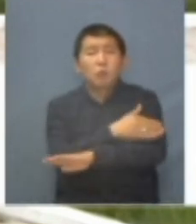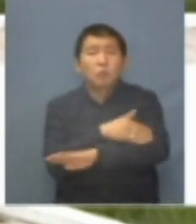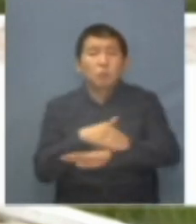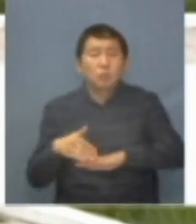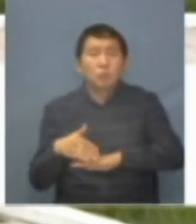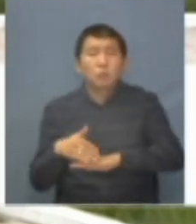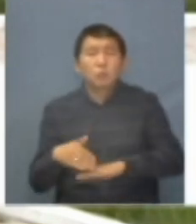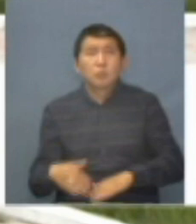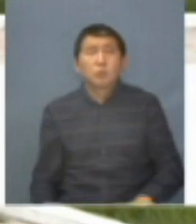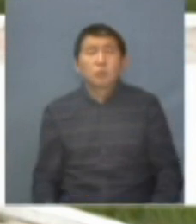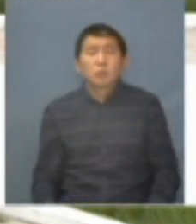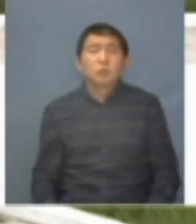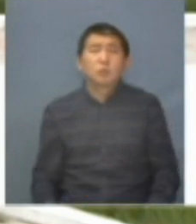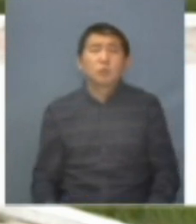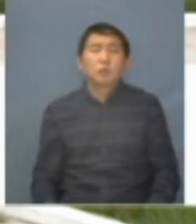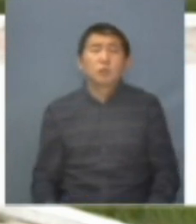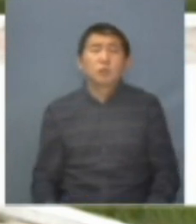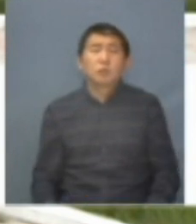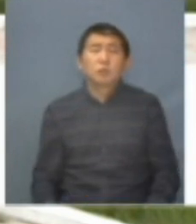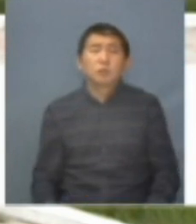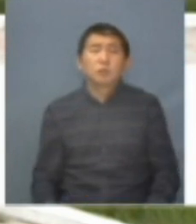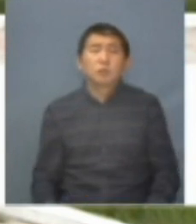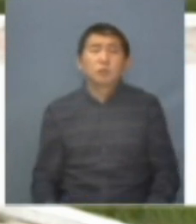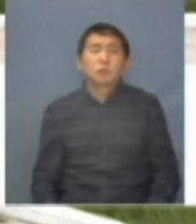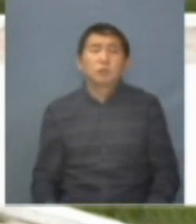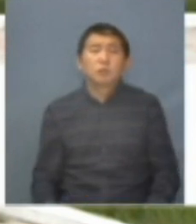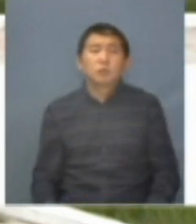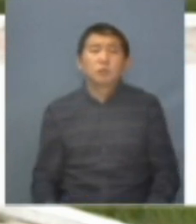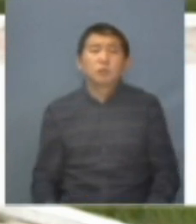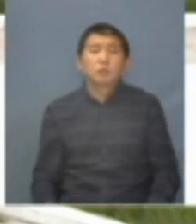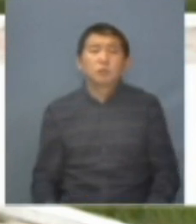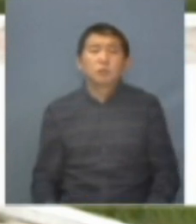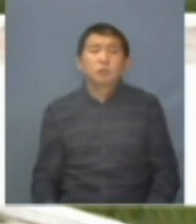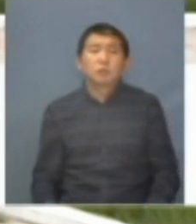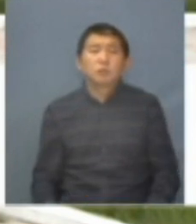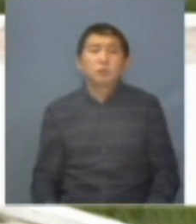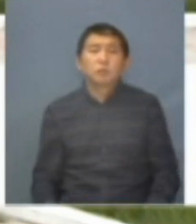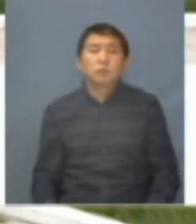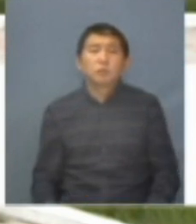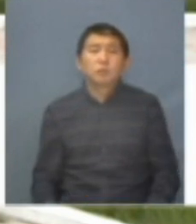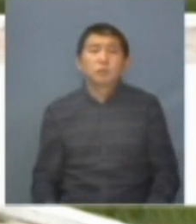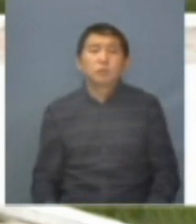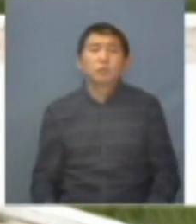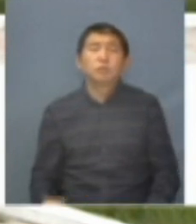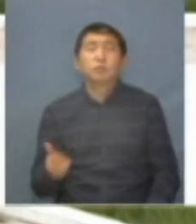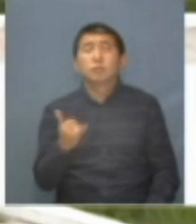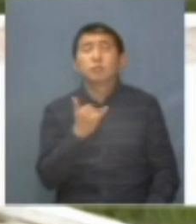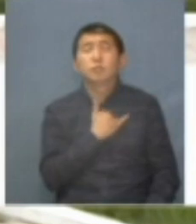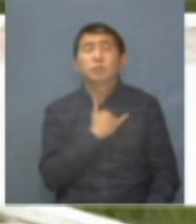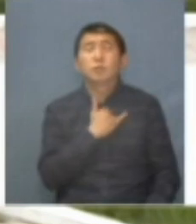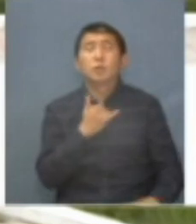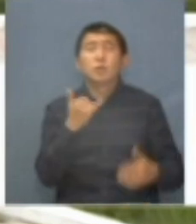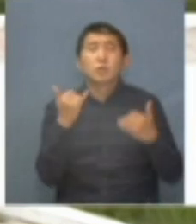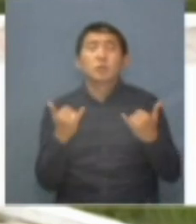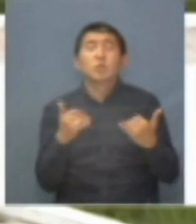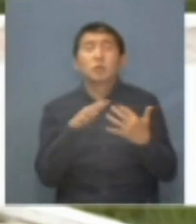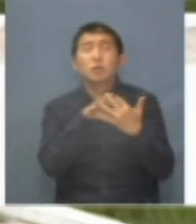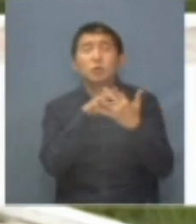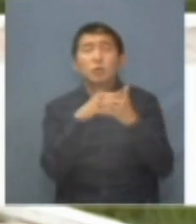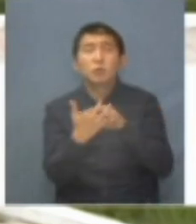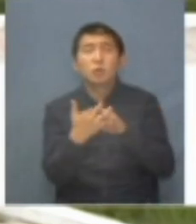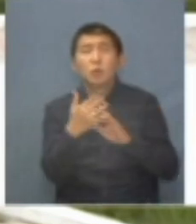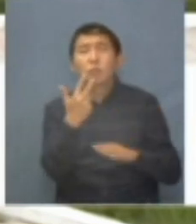метр болатындай екі көшеге тротуар салу жұмыстарын жүргізіп жатырмыз. Сондай ақ бізде қазір ауылдық округ бойынша үш